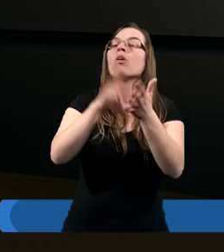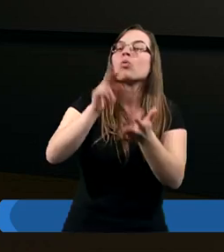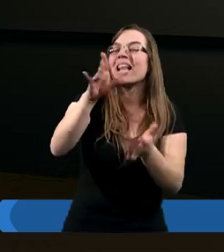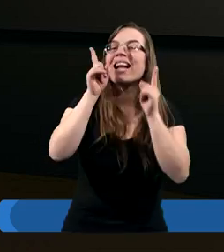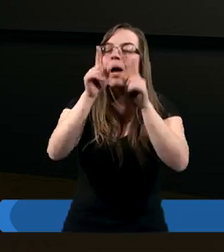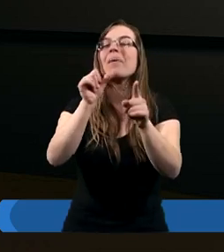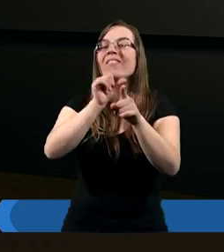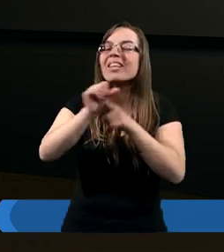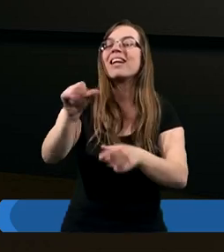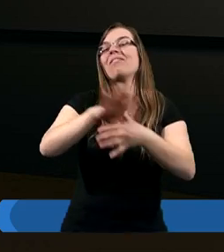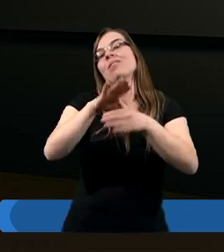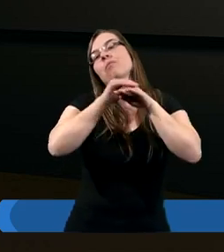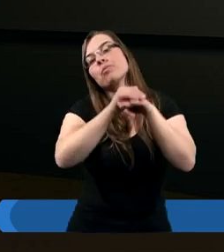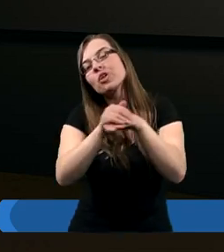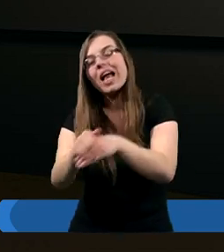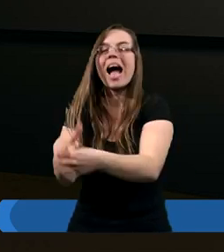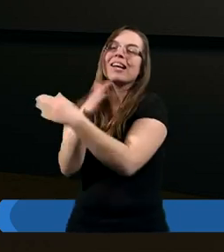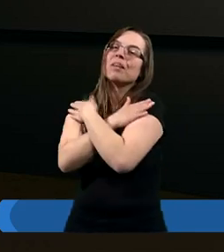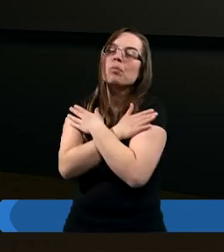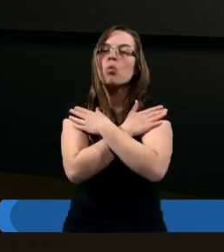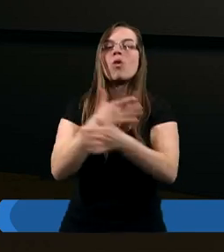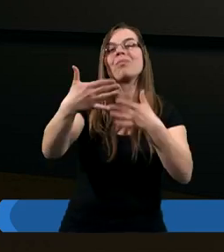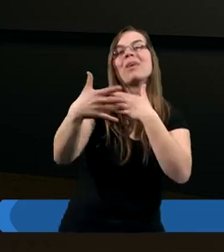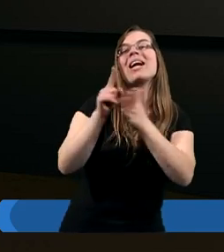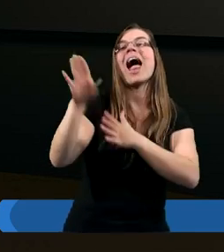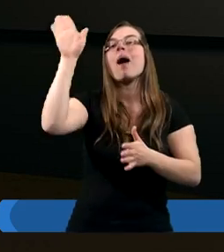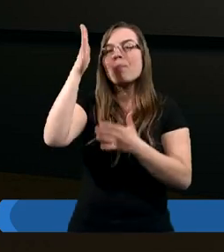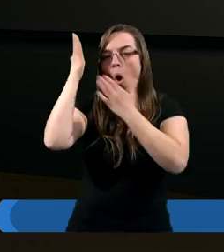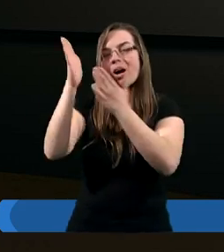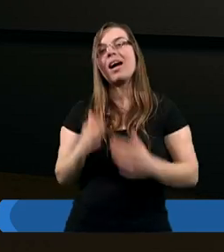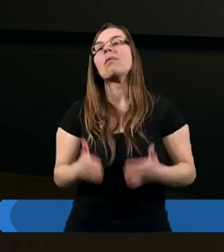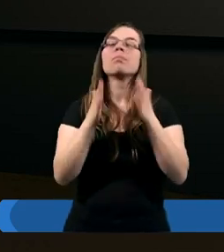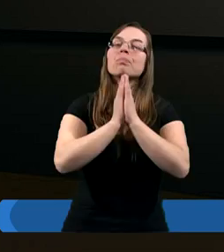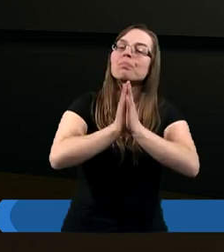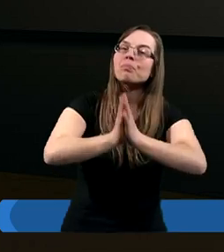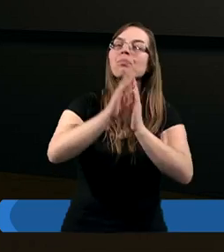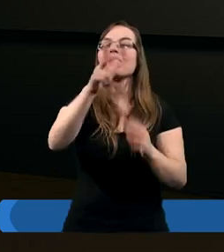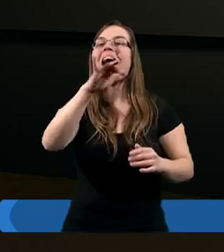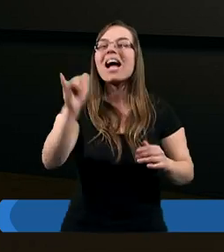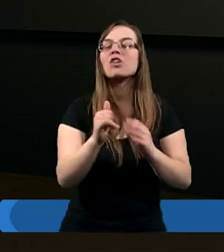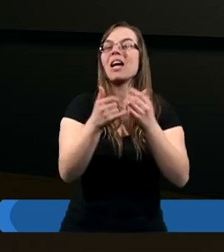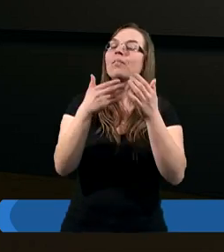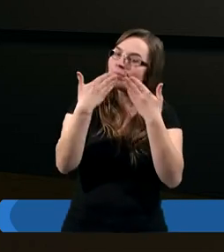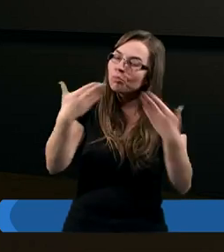naprawdę jest życiem przyjaźni z Nim, życiem dla Boga. Wraz z Tobą, Andrzeju,